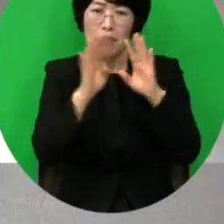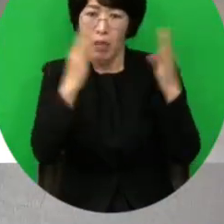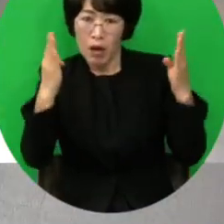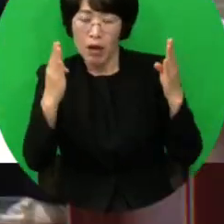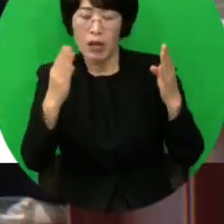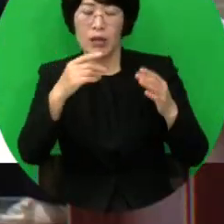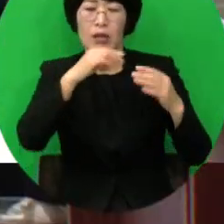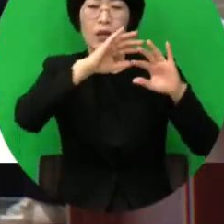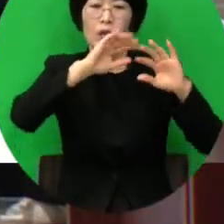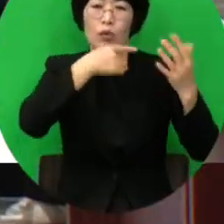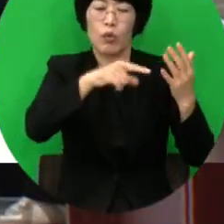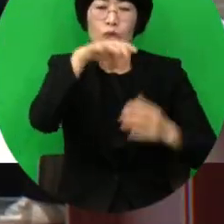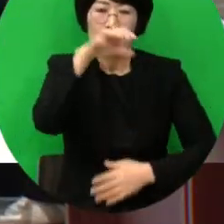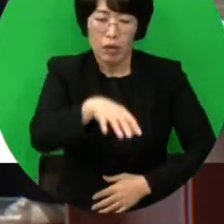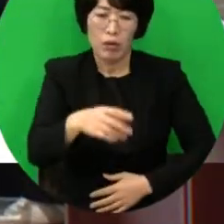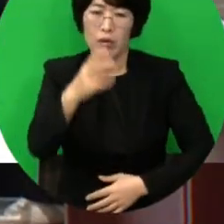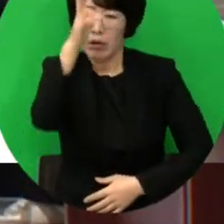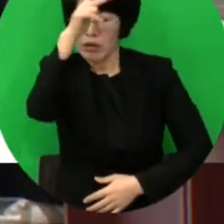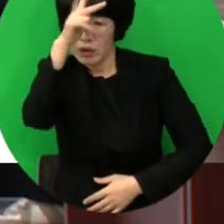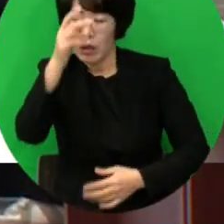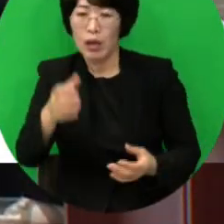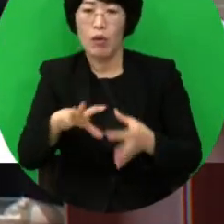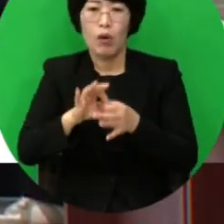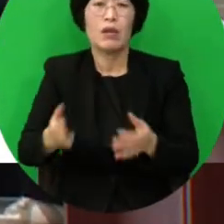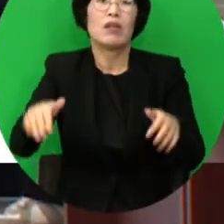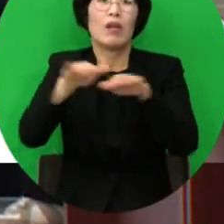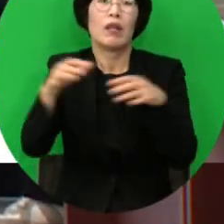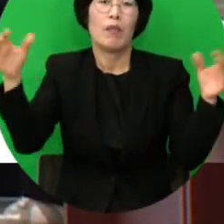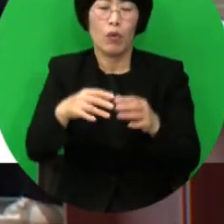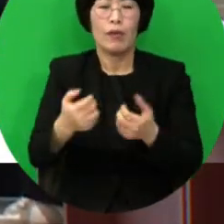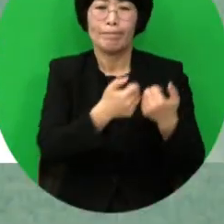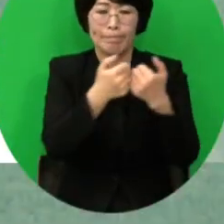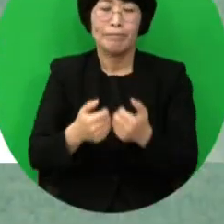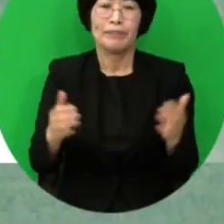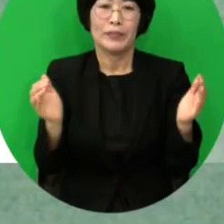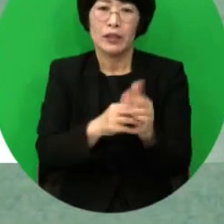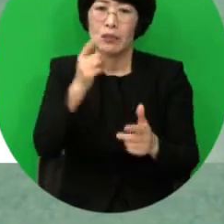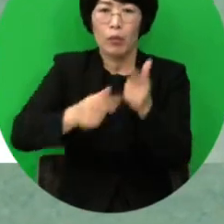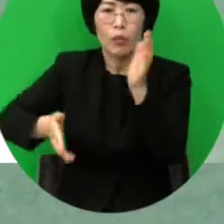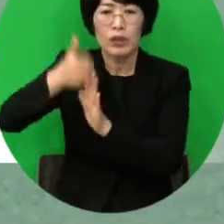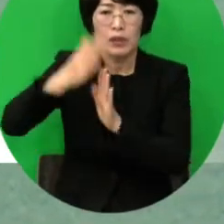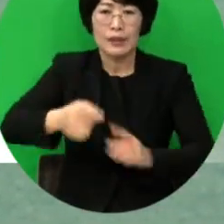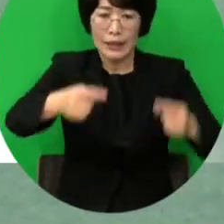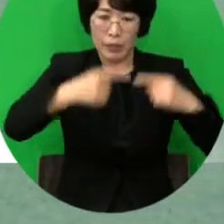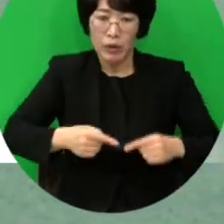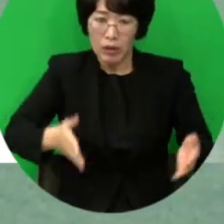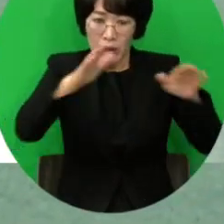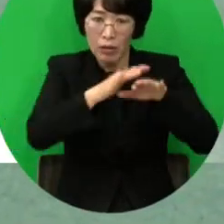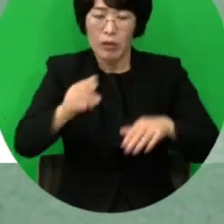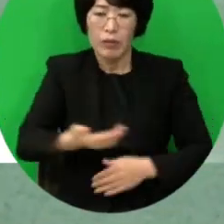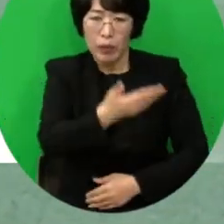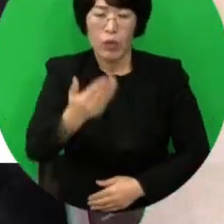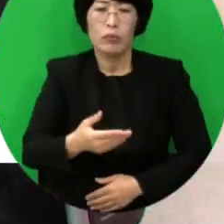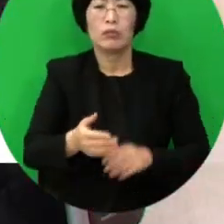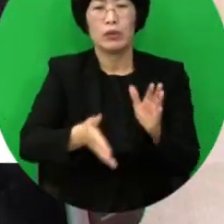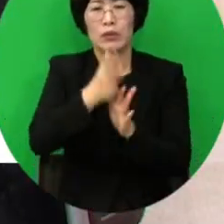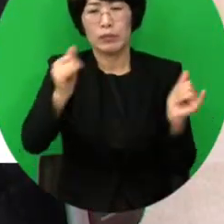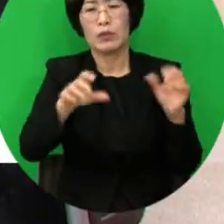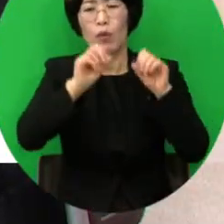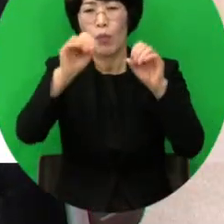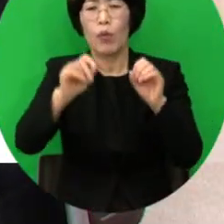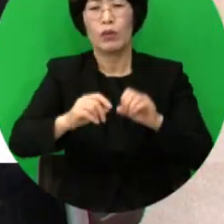교육청과 경찰 등 유관기관과 대책회의를 가졌습니다. 목포시는 참여 기관들에게 시민 홍보에 적극